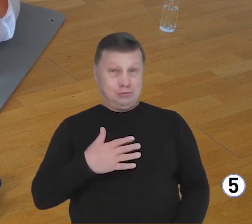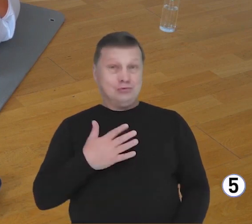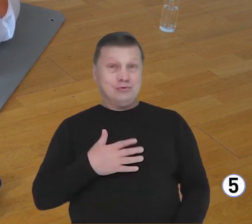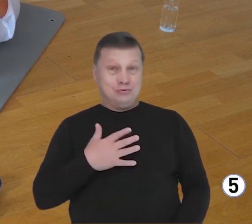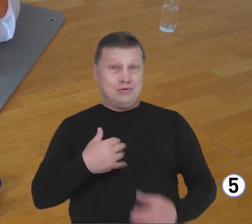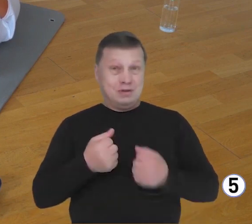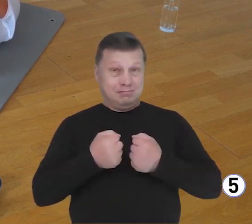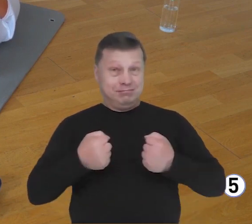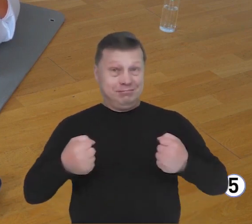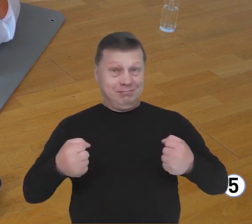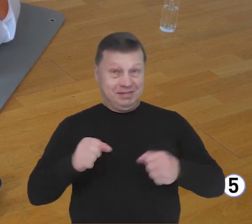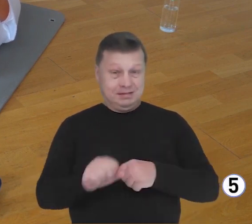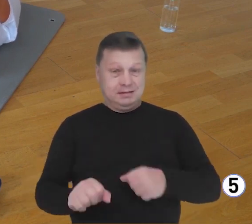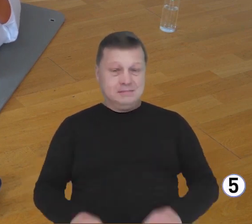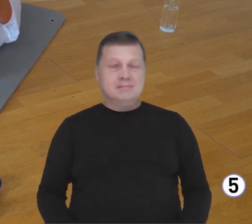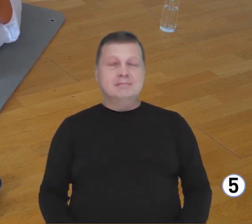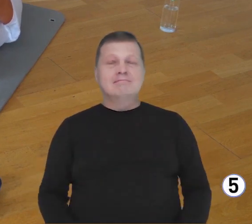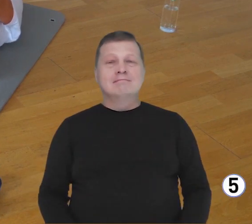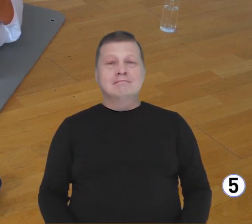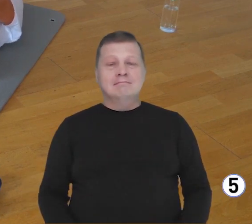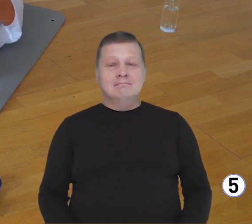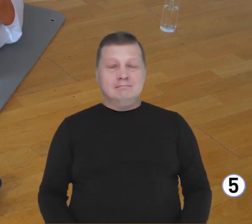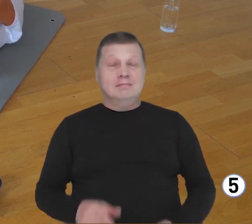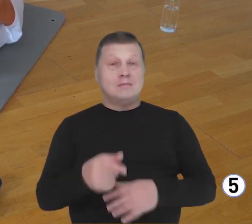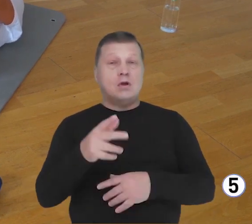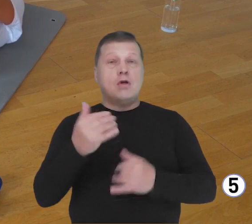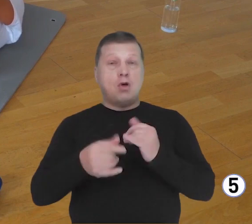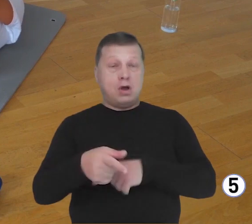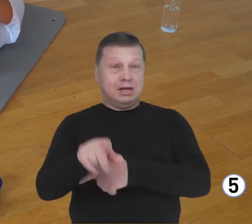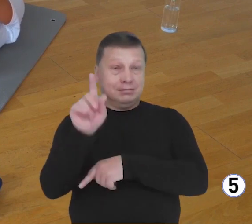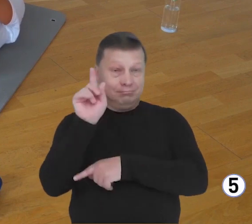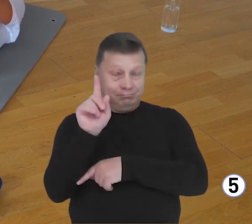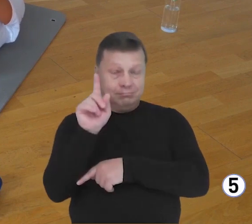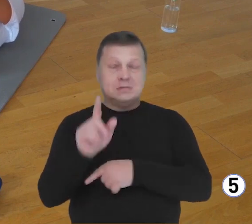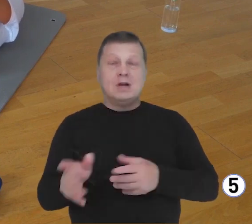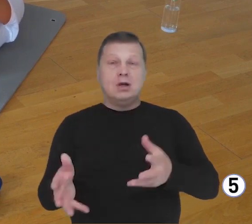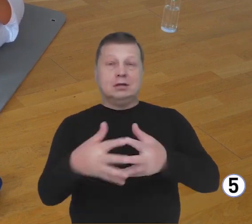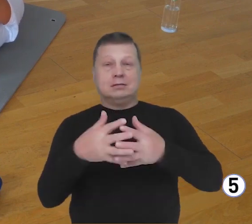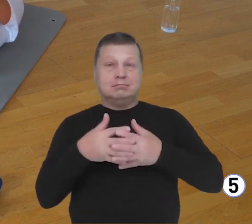Poczujcie rozciągające mięśnie. Chwytamy się za udo.